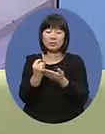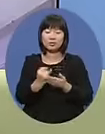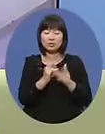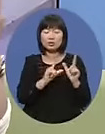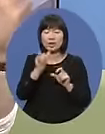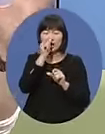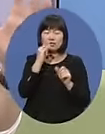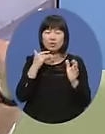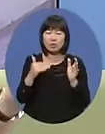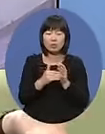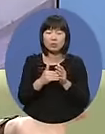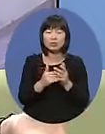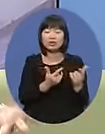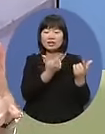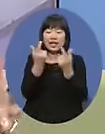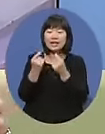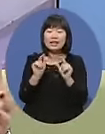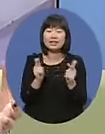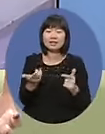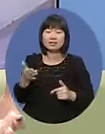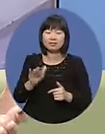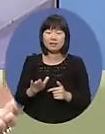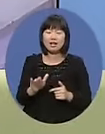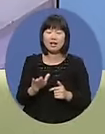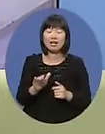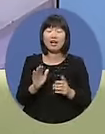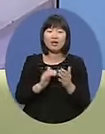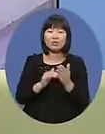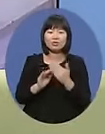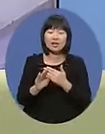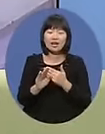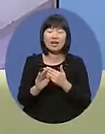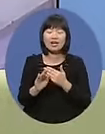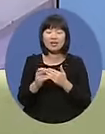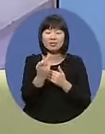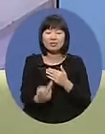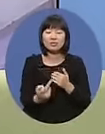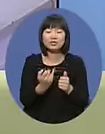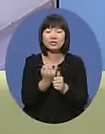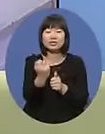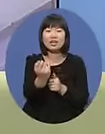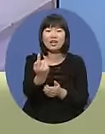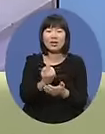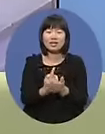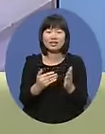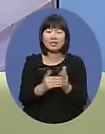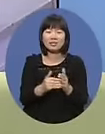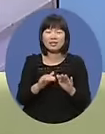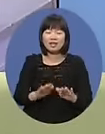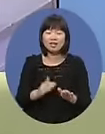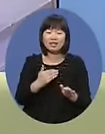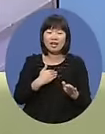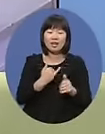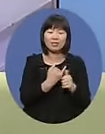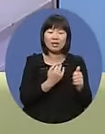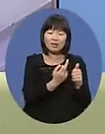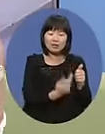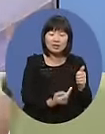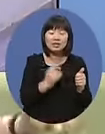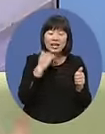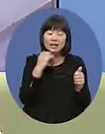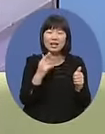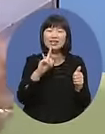살았고 그 세월 다는 아니지만 그 한참 이후에 동서가 들어오니까 네. 동서는 시동생하고 또 11살이나 나이 차이가 나니까 어머니가